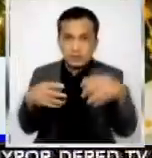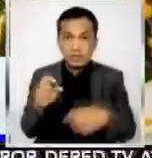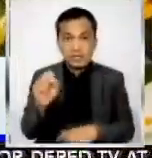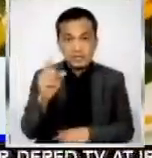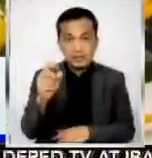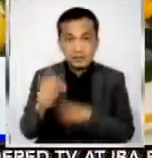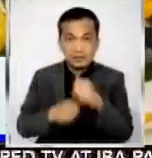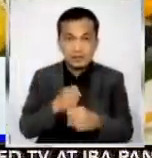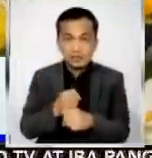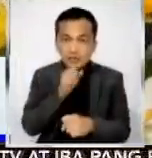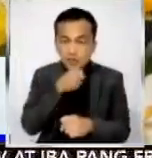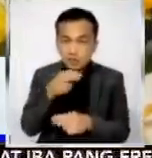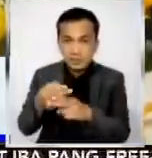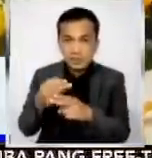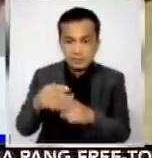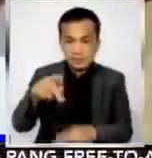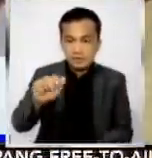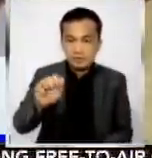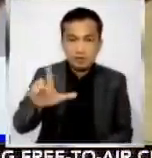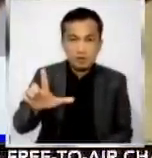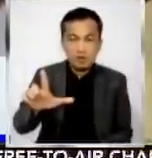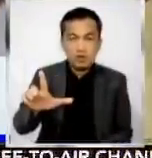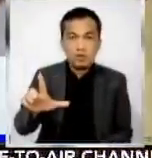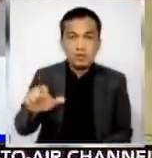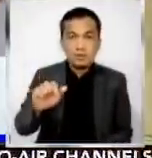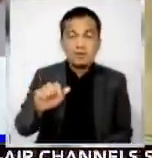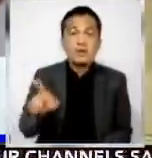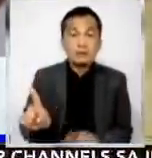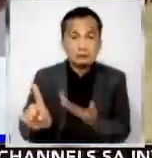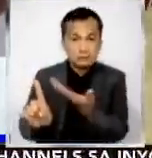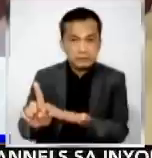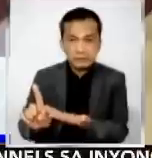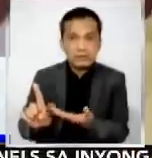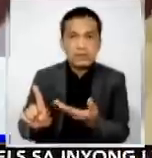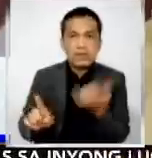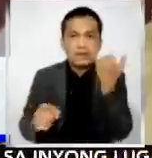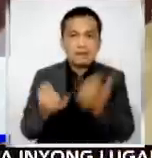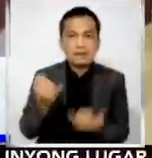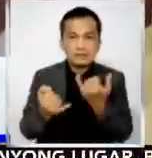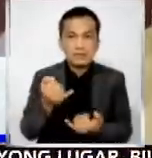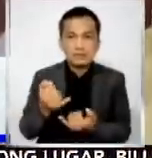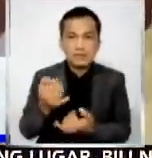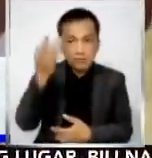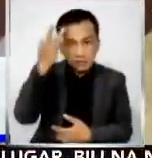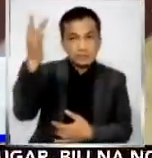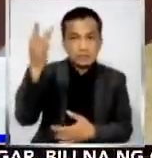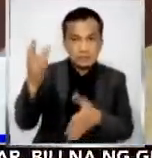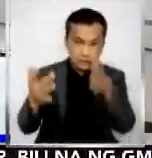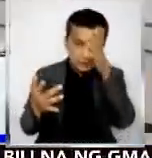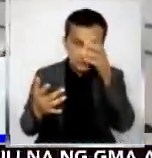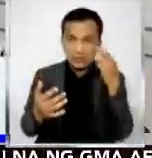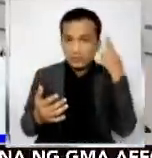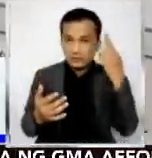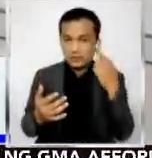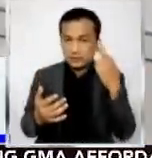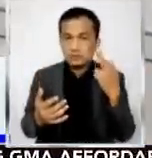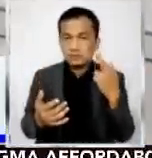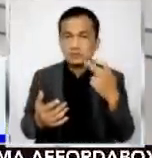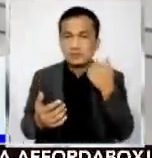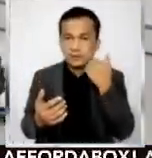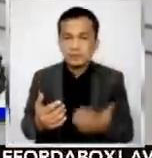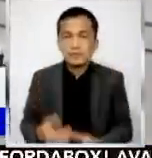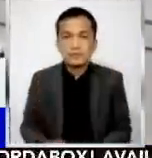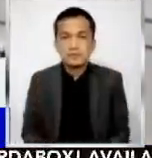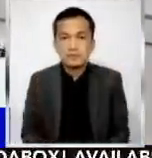Amber Bantillo. Huli na ang lahat nang malaman ng kanyang ama ang pinangangambahang sanhi ng kanyang pagkamatay. Nakaganda